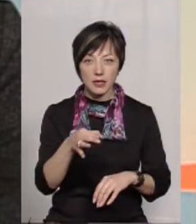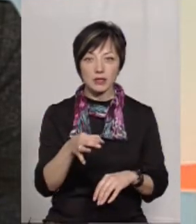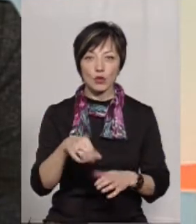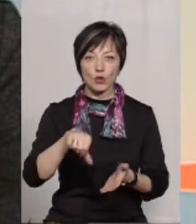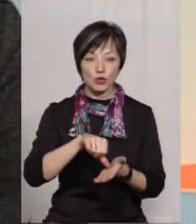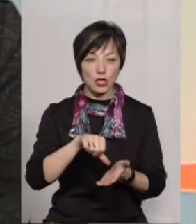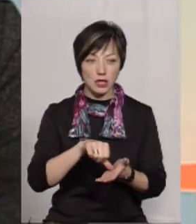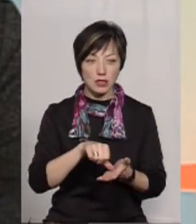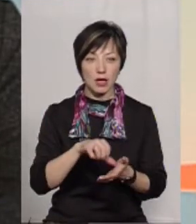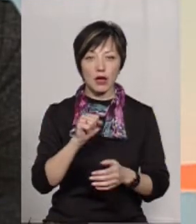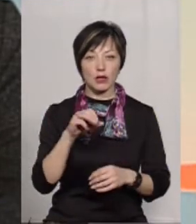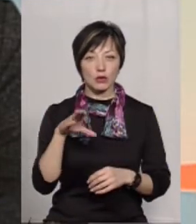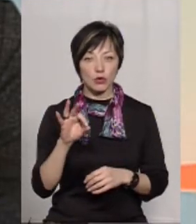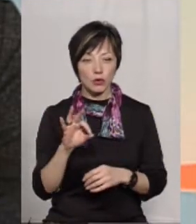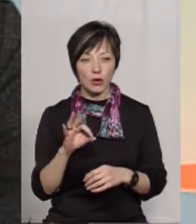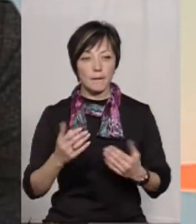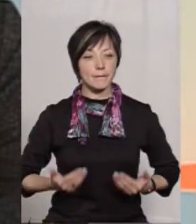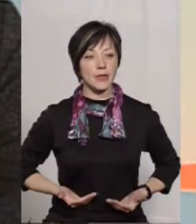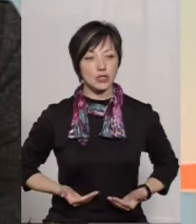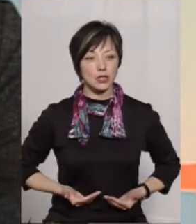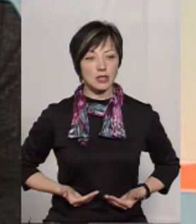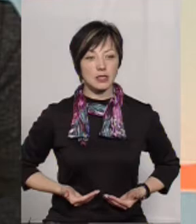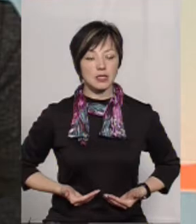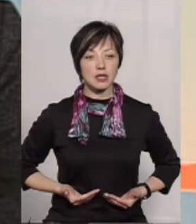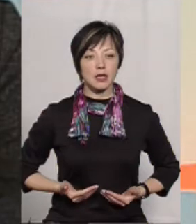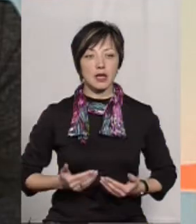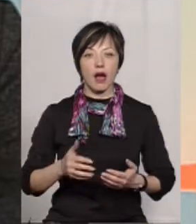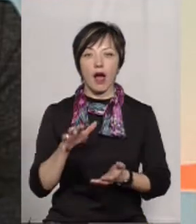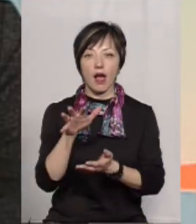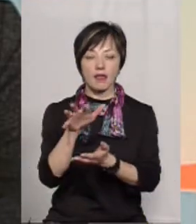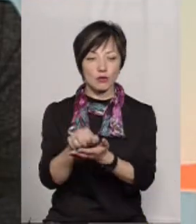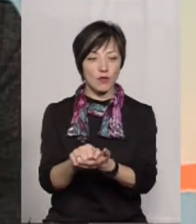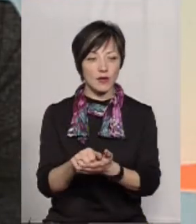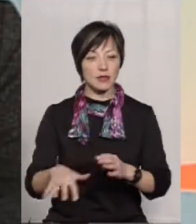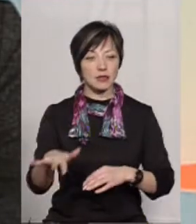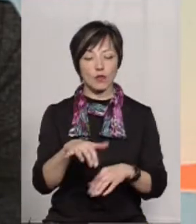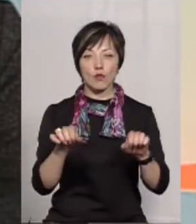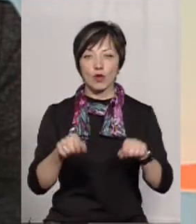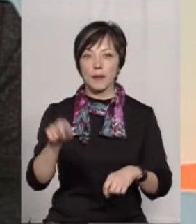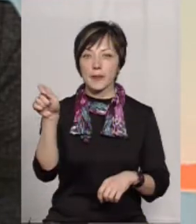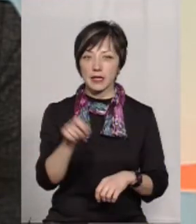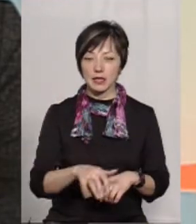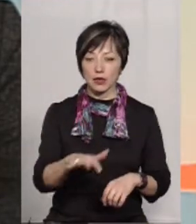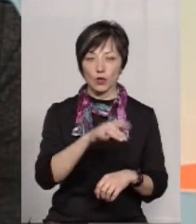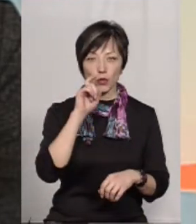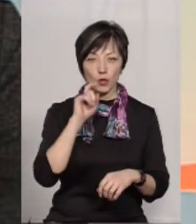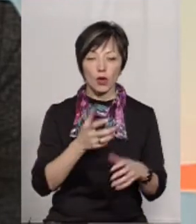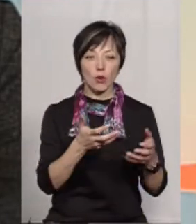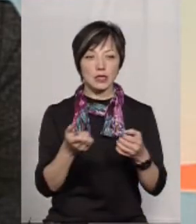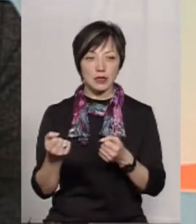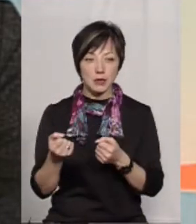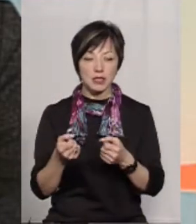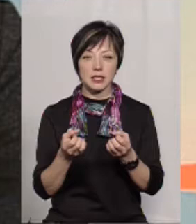щоб учасники АТО, мешканці анексованих територій могли швидко приїхати на територію України і